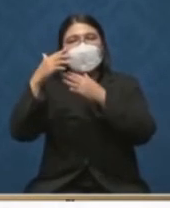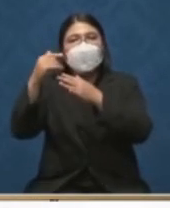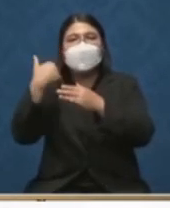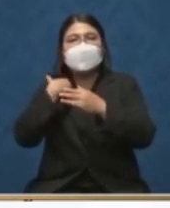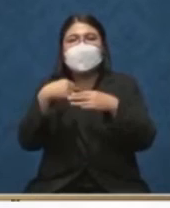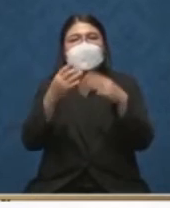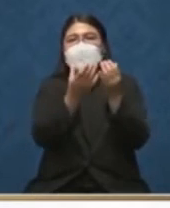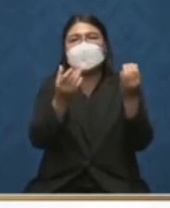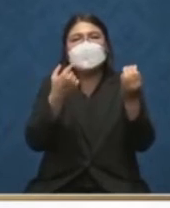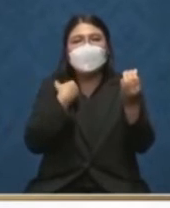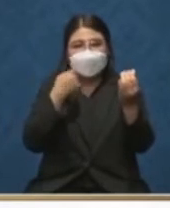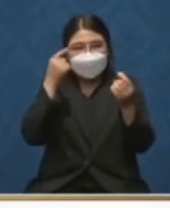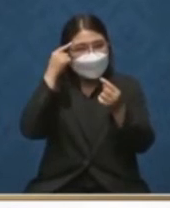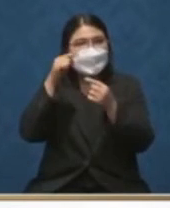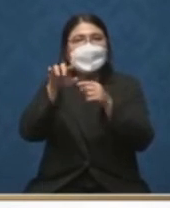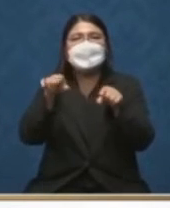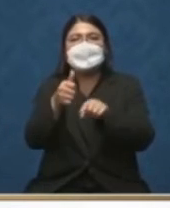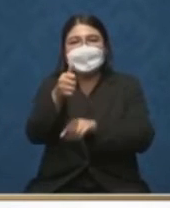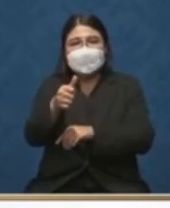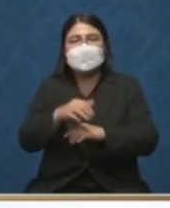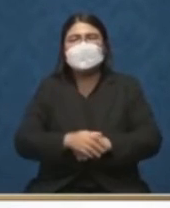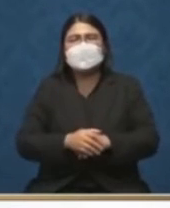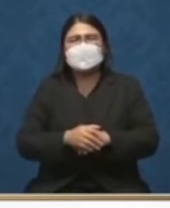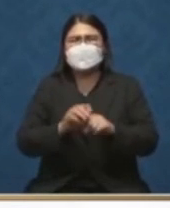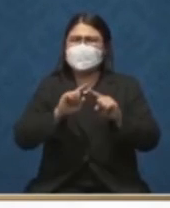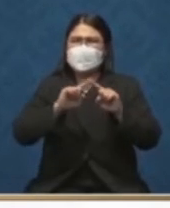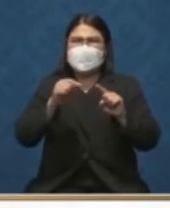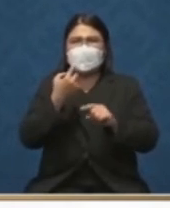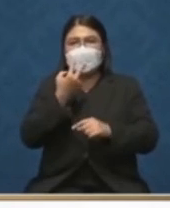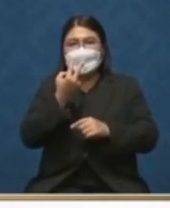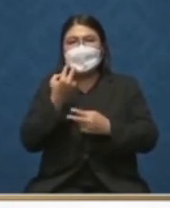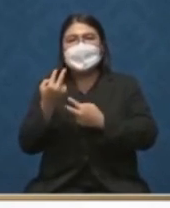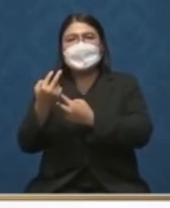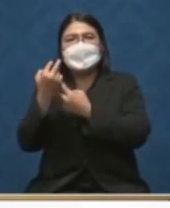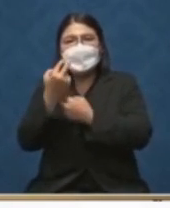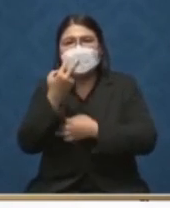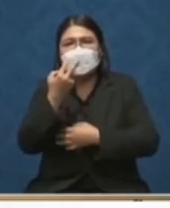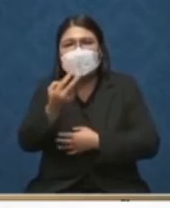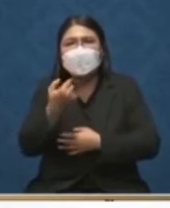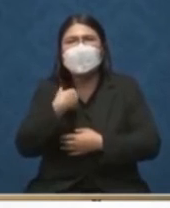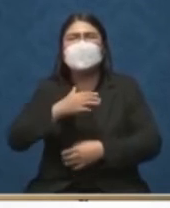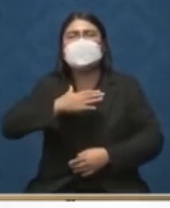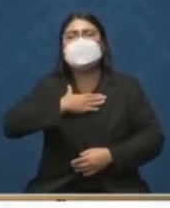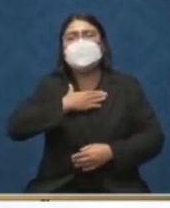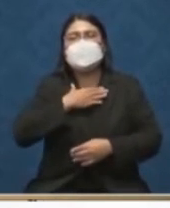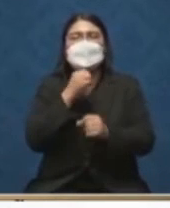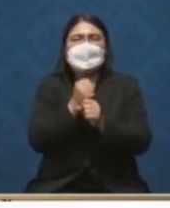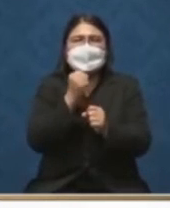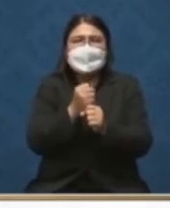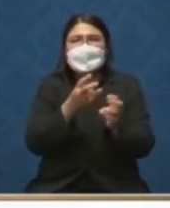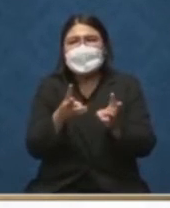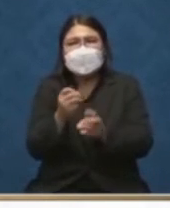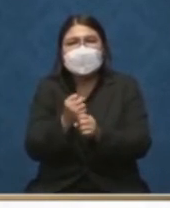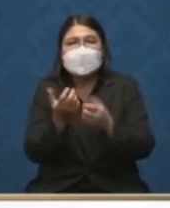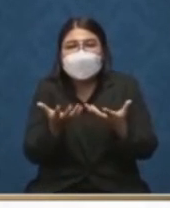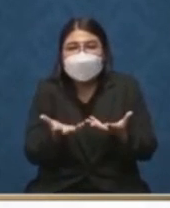นให้มีคุณภาพชีวิตที่ดีขึ้นผมคิดว่าสิ่งนี้คือสิ่งที่เราหวังไว้ในรัฐธรรมนูญม